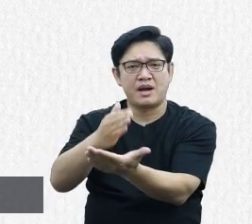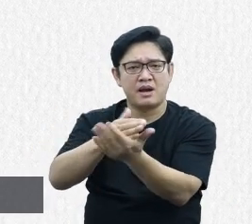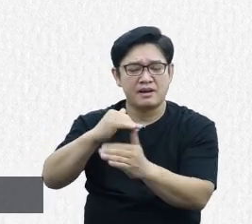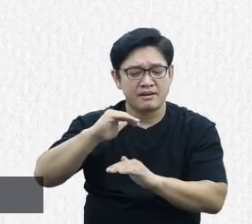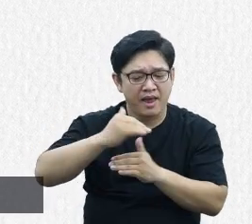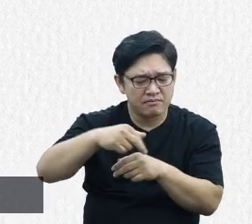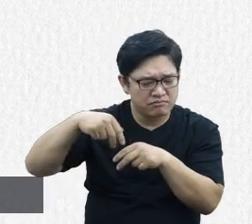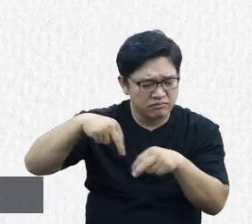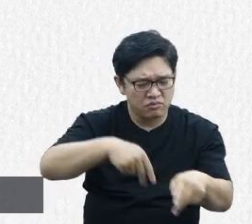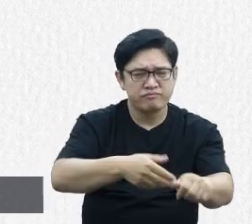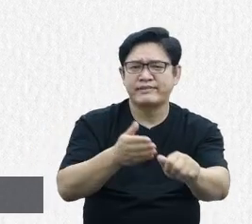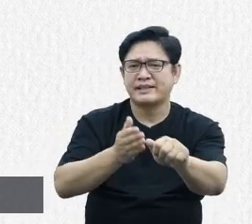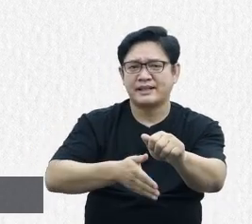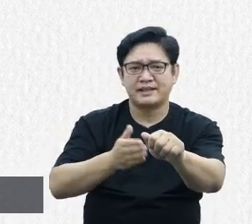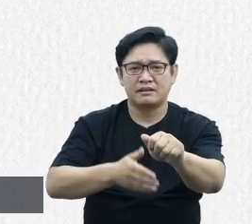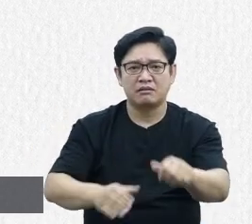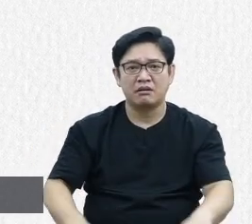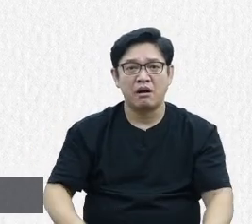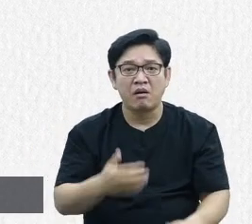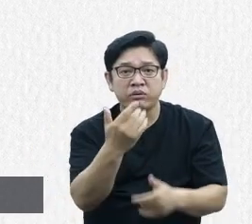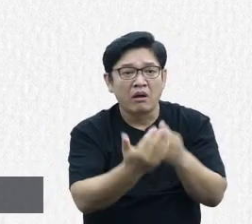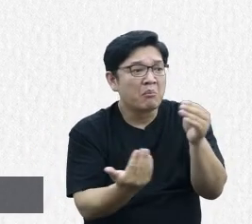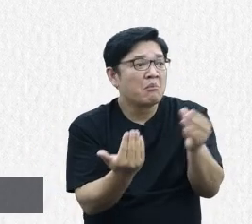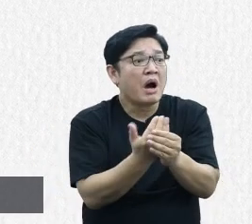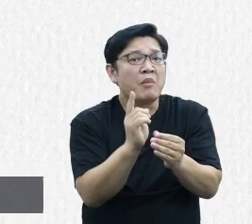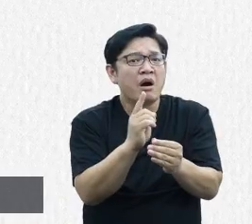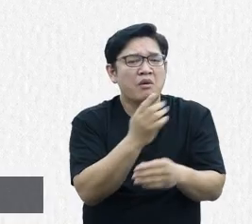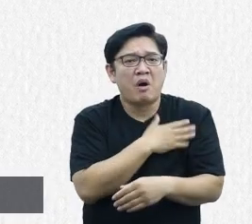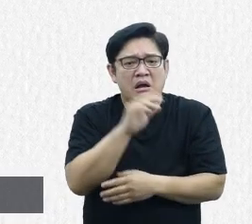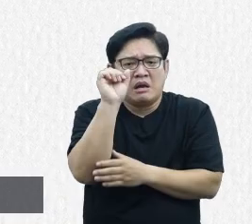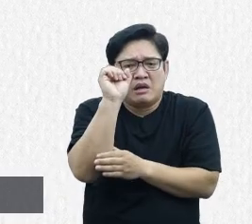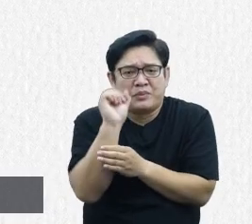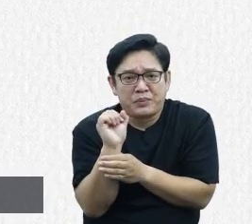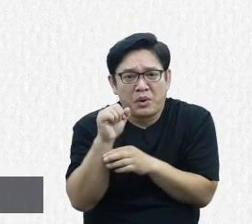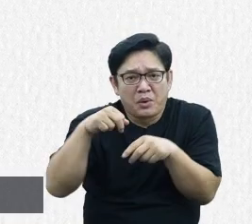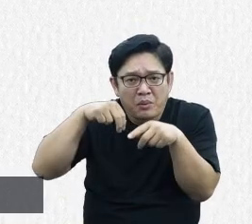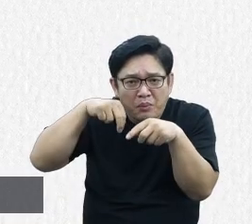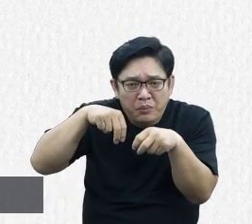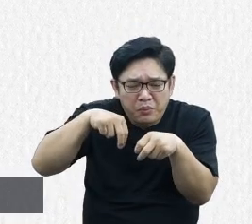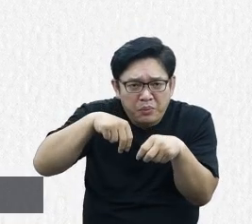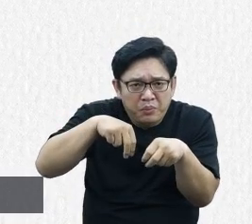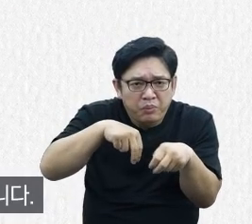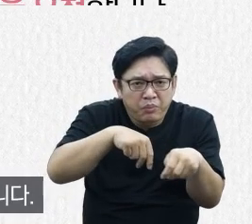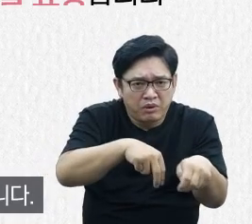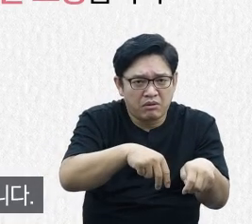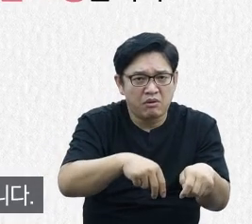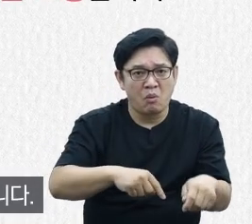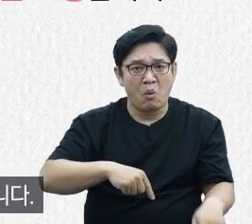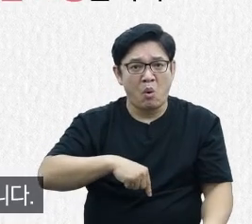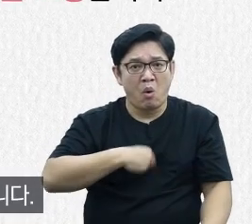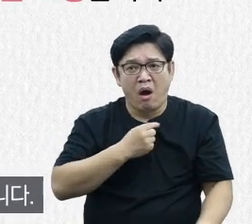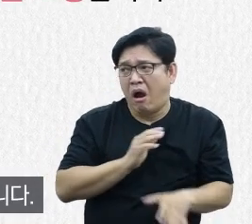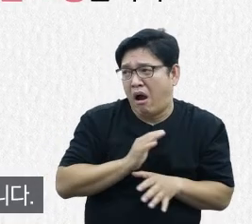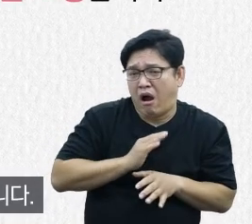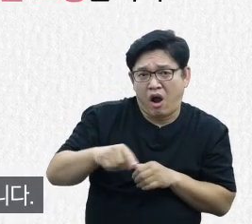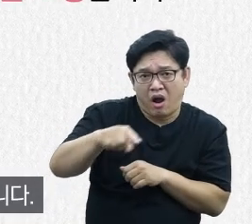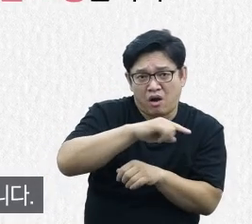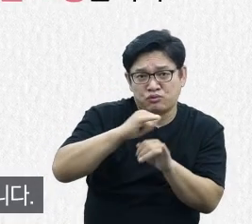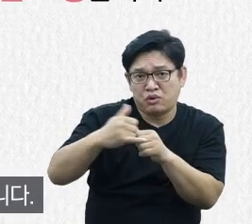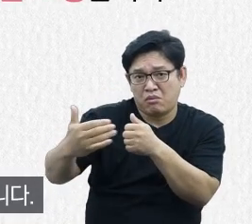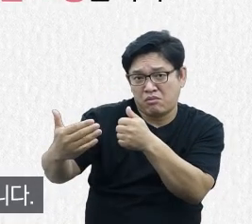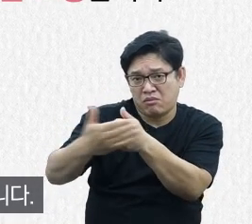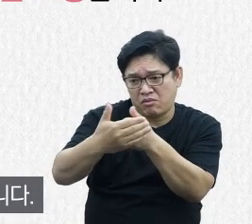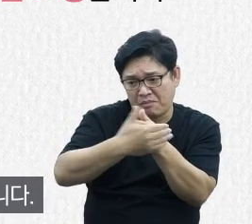대신 계단을 이용해야 합니다. 불이 났을 때는 몸을 낮게 숙이고 이동하며 혼자 이동하기 무서울